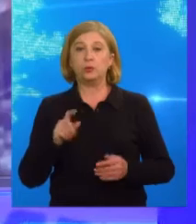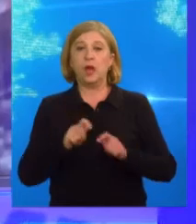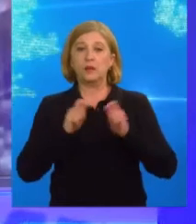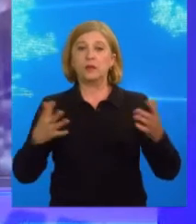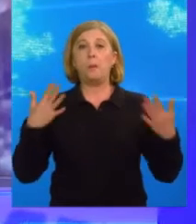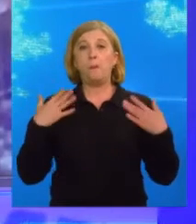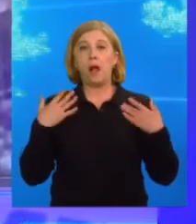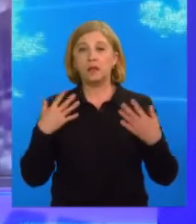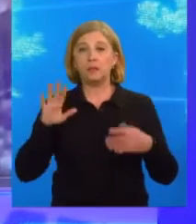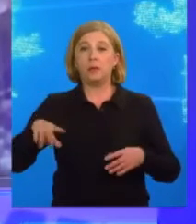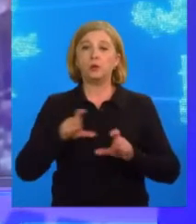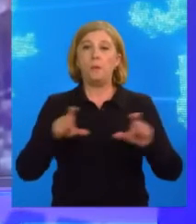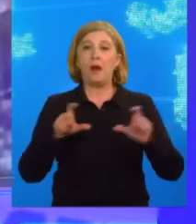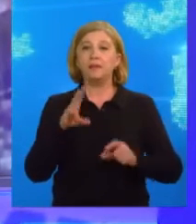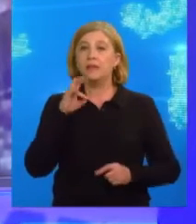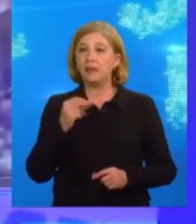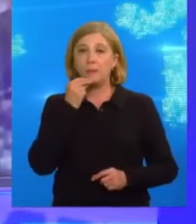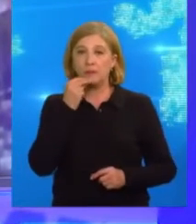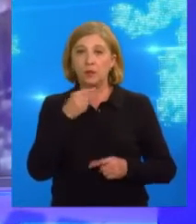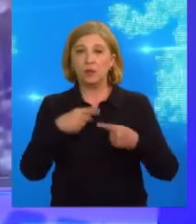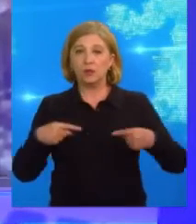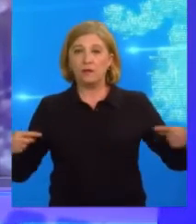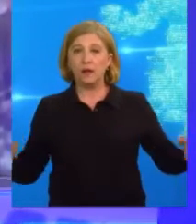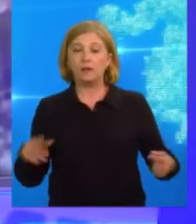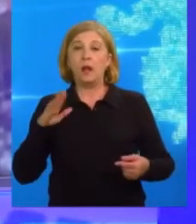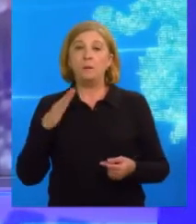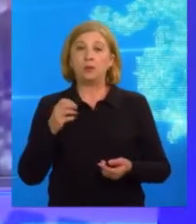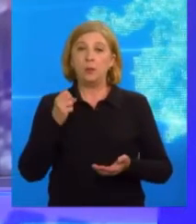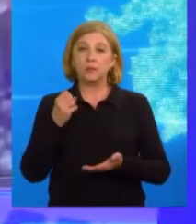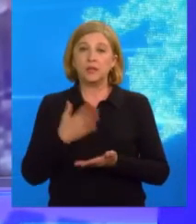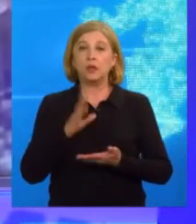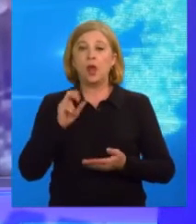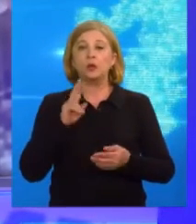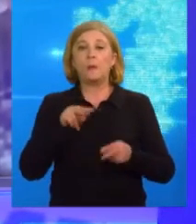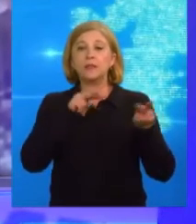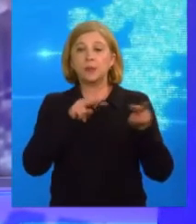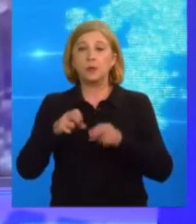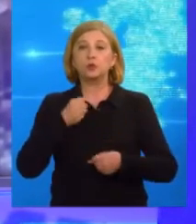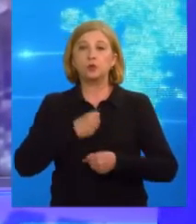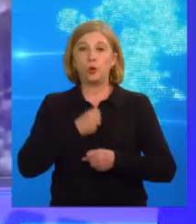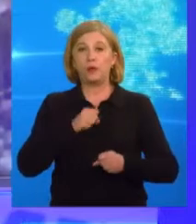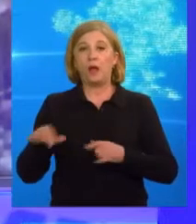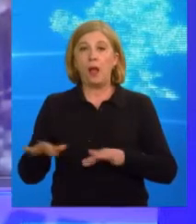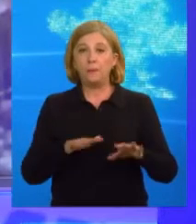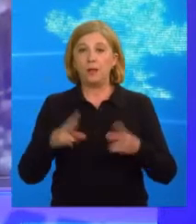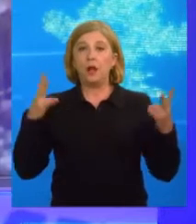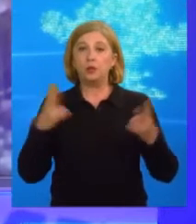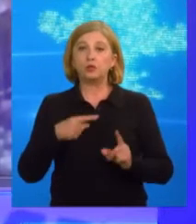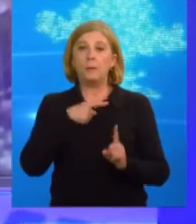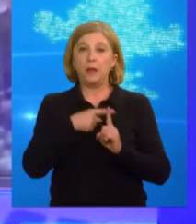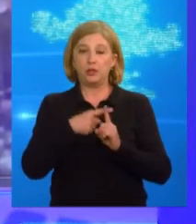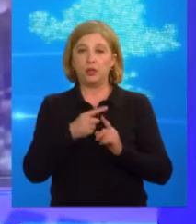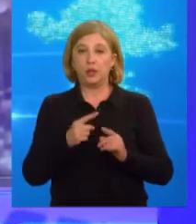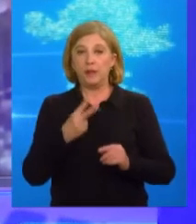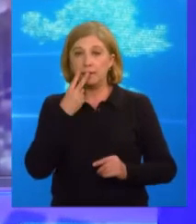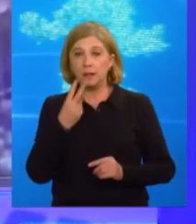потом магазины непродовольственных товаров, потом фитнес-центры, но только при соблюдении строгих мер. Нужна положительная динамика.